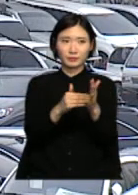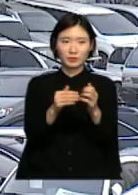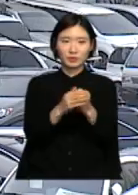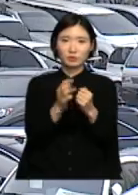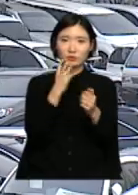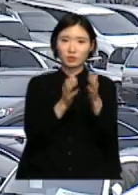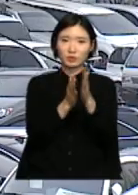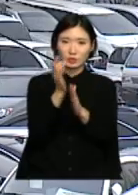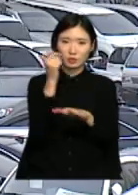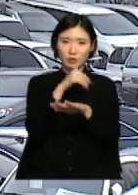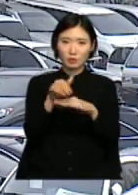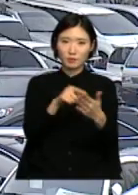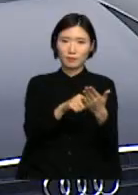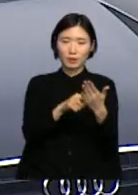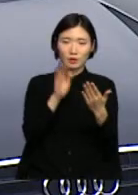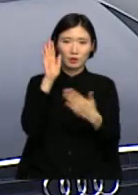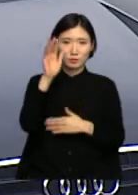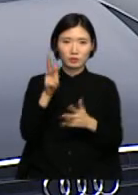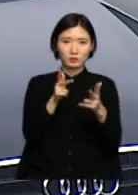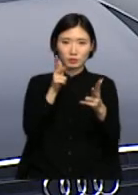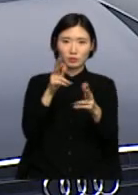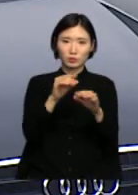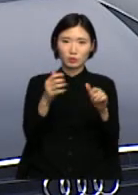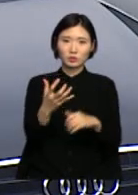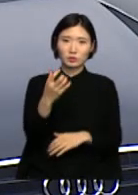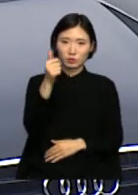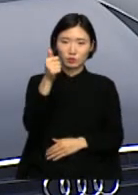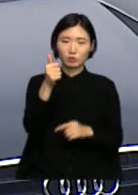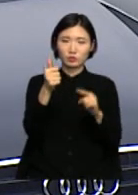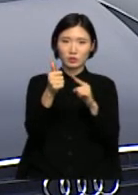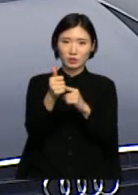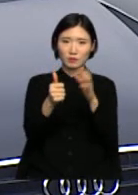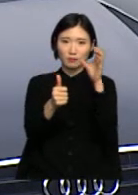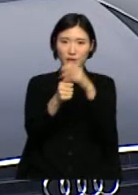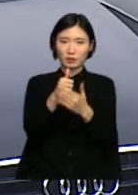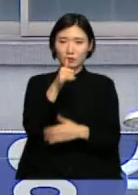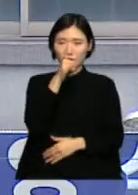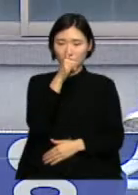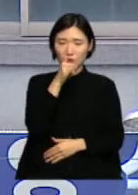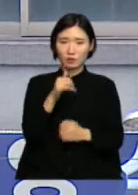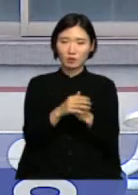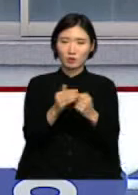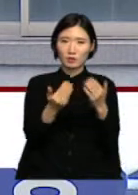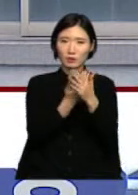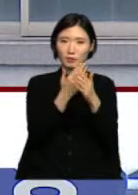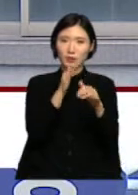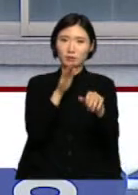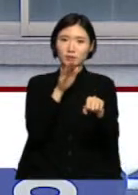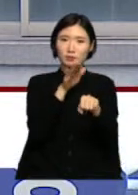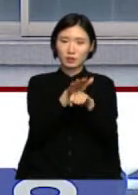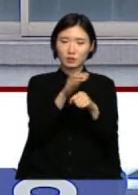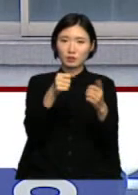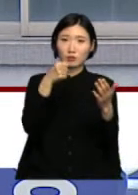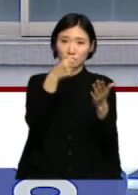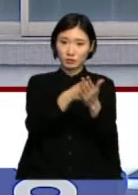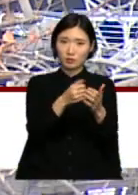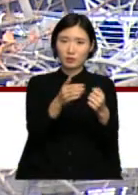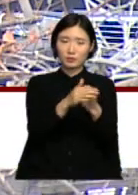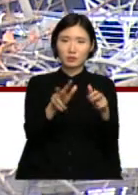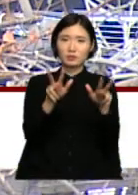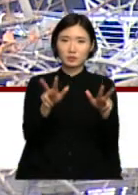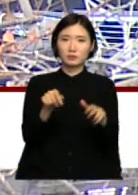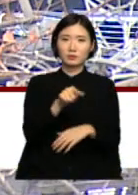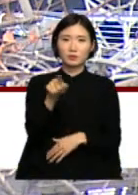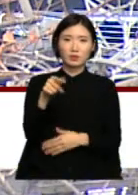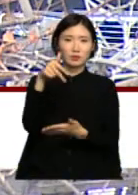나온 만큼 앞으로의 사업은 토지 소유자들의 손에 달렸습니다. 토지 소유자들이 개발 방식을 결정하기 때문인데 현재